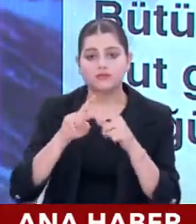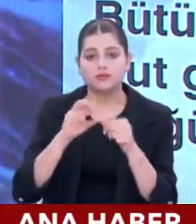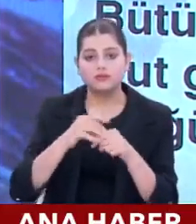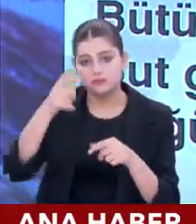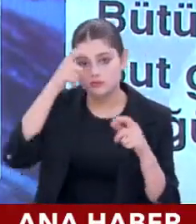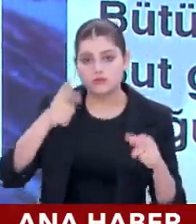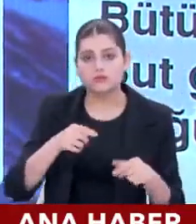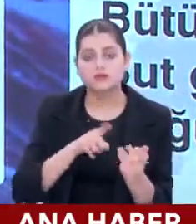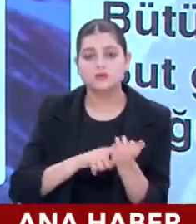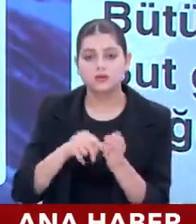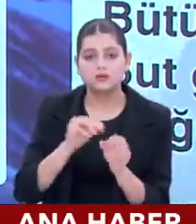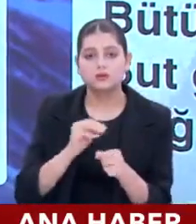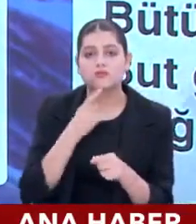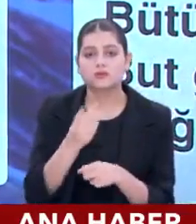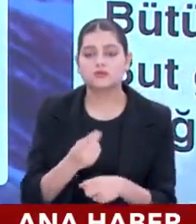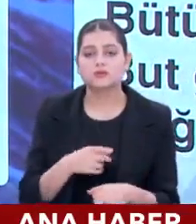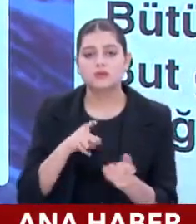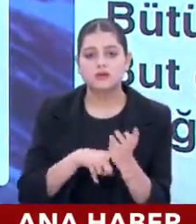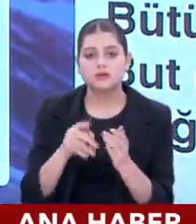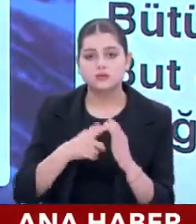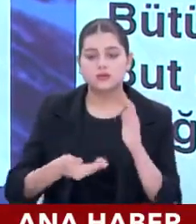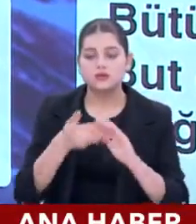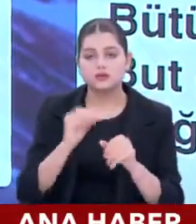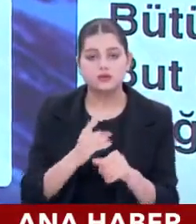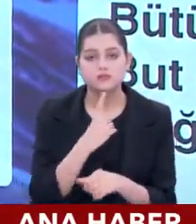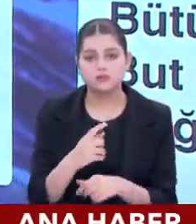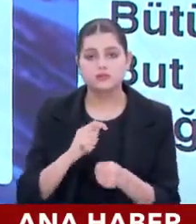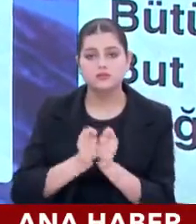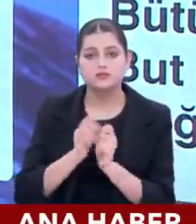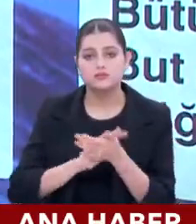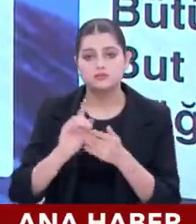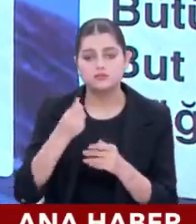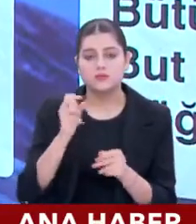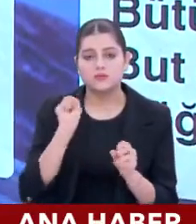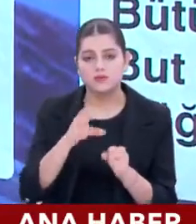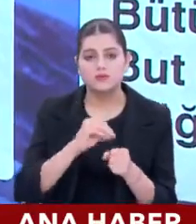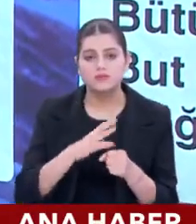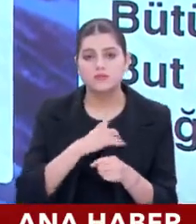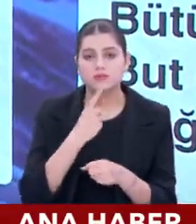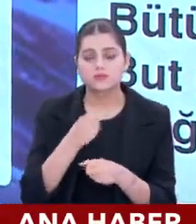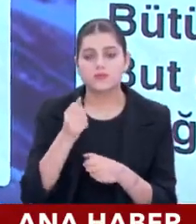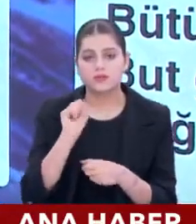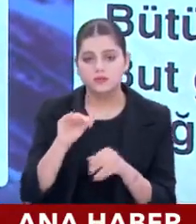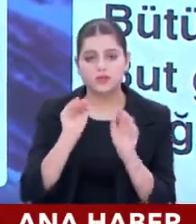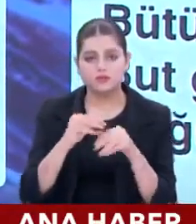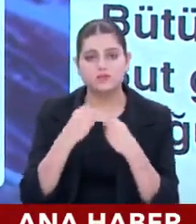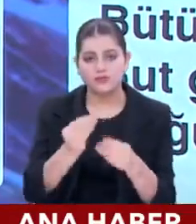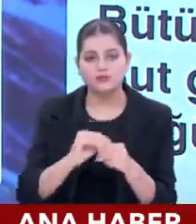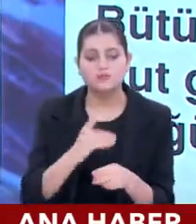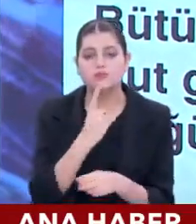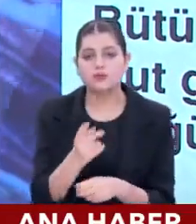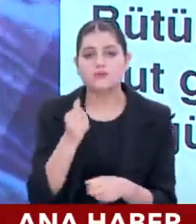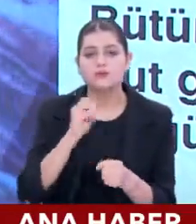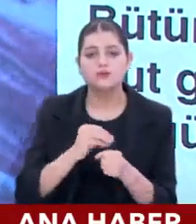Türkiye'deki tarımın ve arazi kalkınmasının geliştirilmesi için bir para gönderiyor diyor ki buyurun Ben sizi destek veriyorum diyor